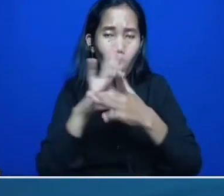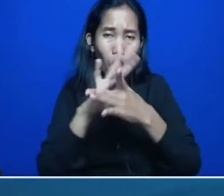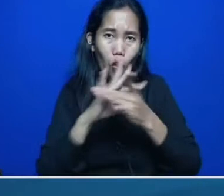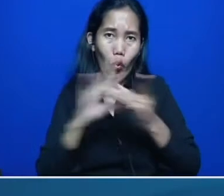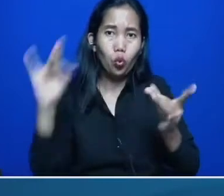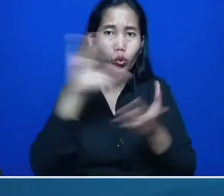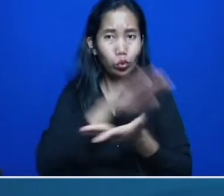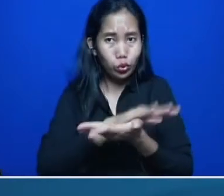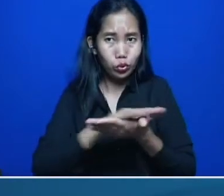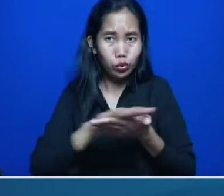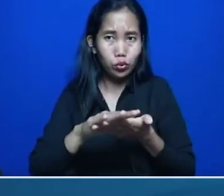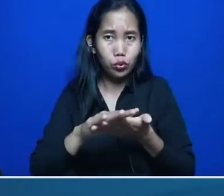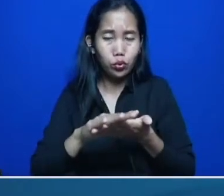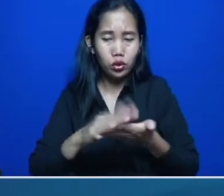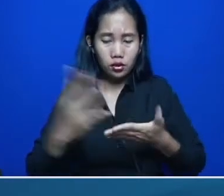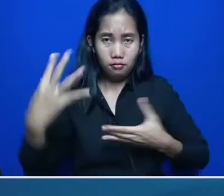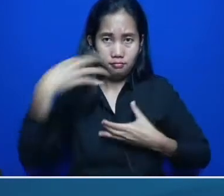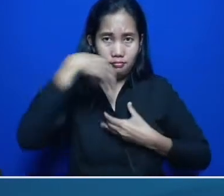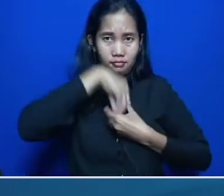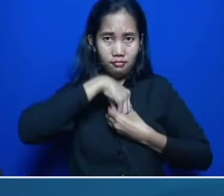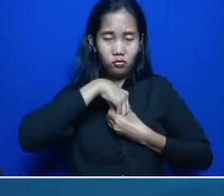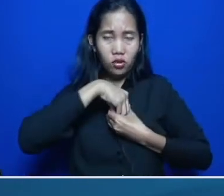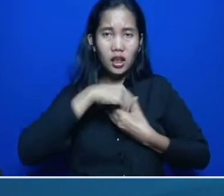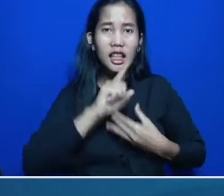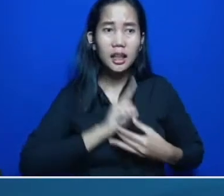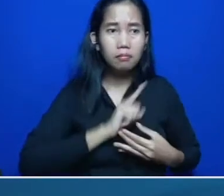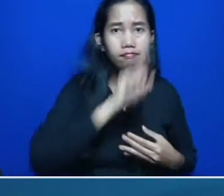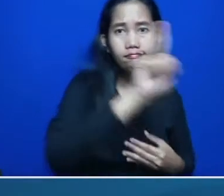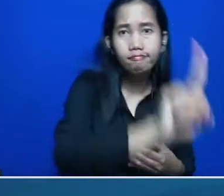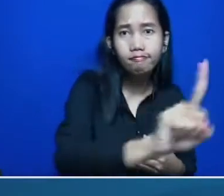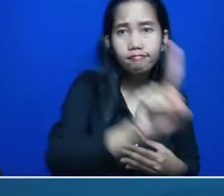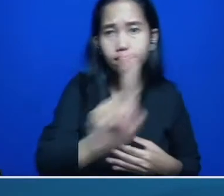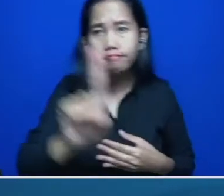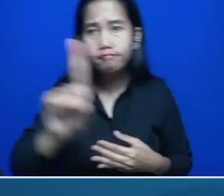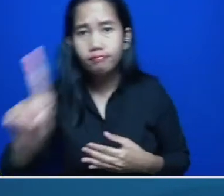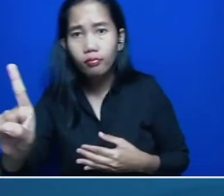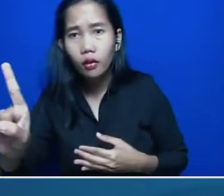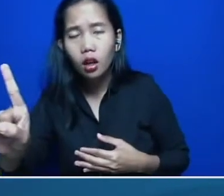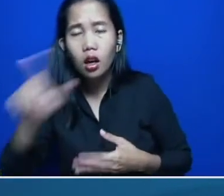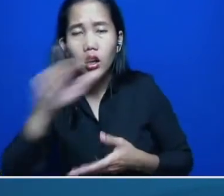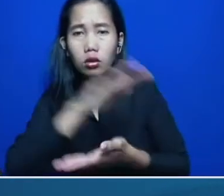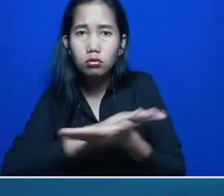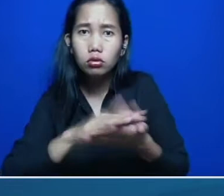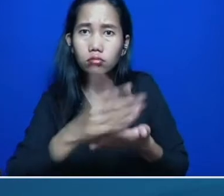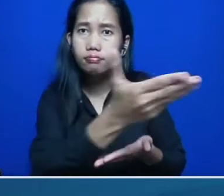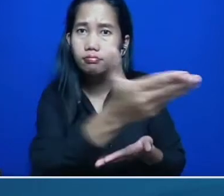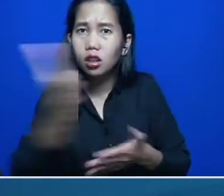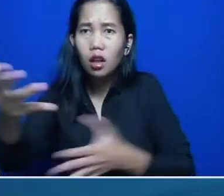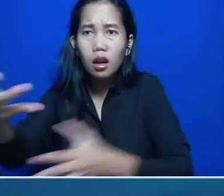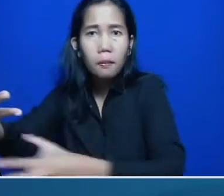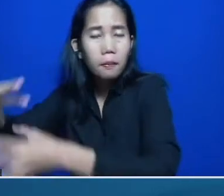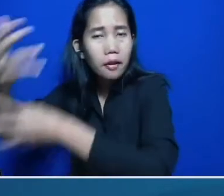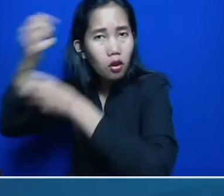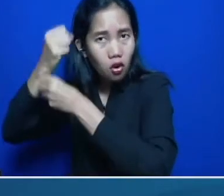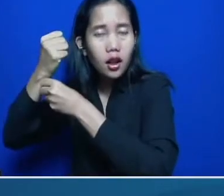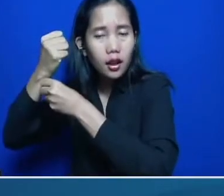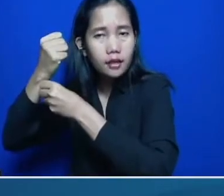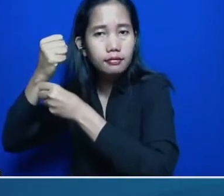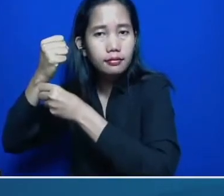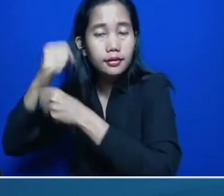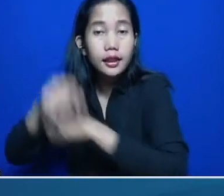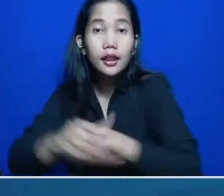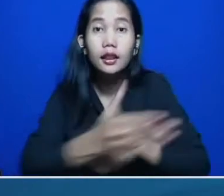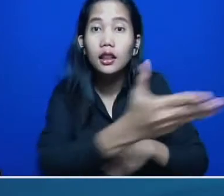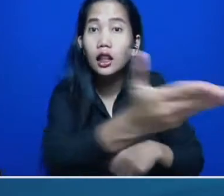milik kamu sendiri Hai saudara-saudara sekalian lihat kamu bukan milik kamu